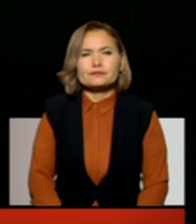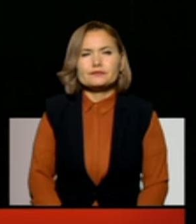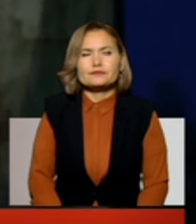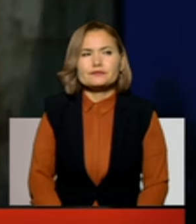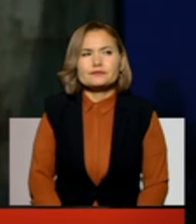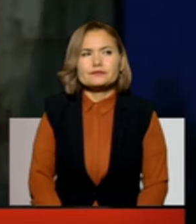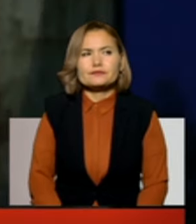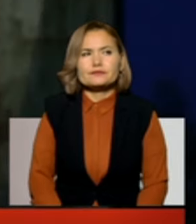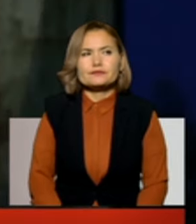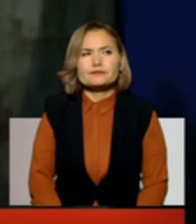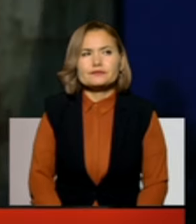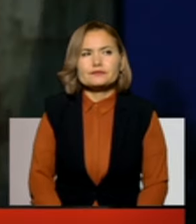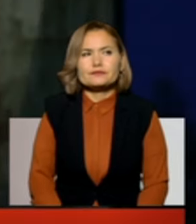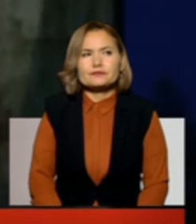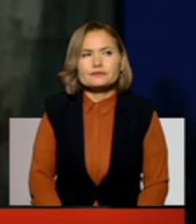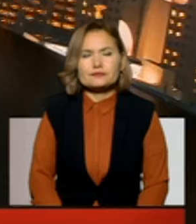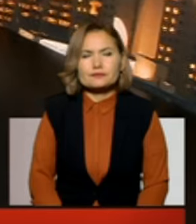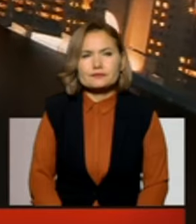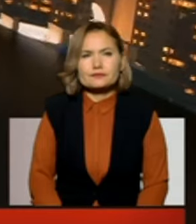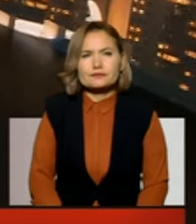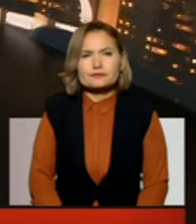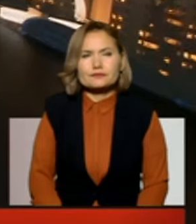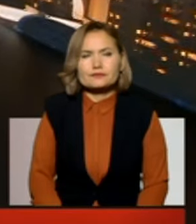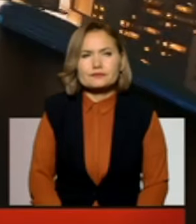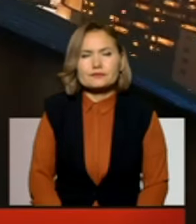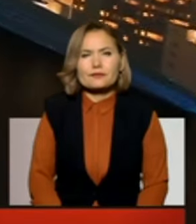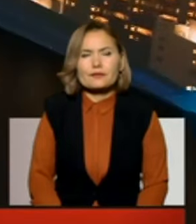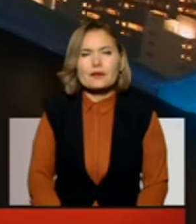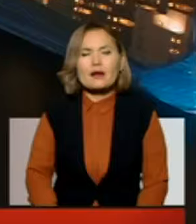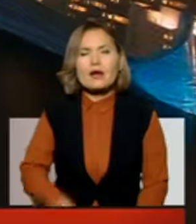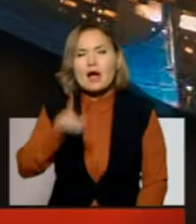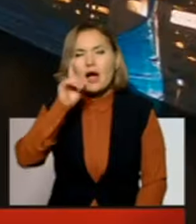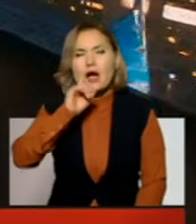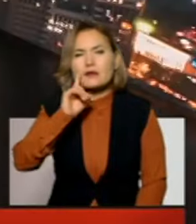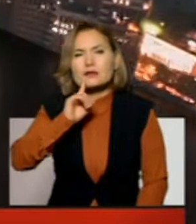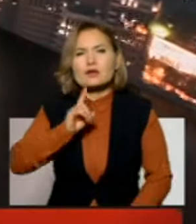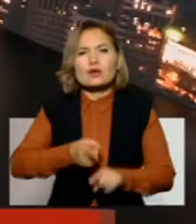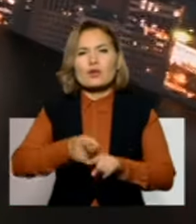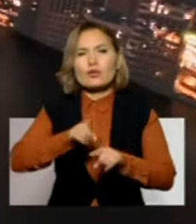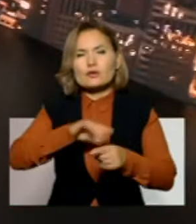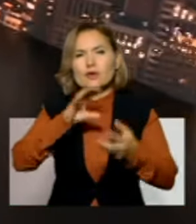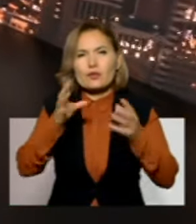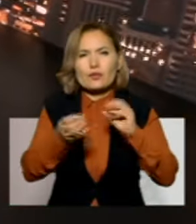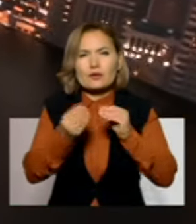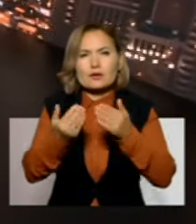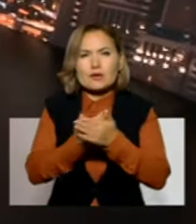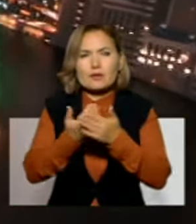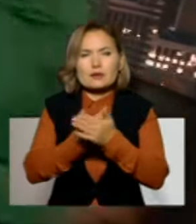Бүгінге осы. Аман сау болайық.